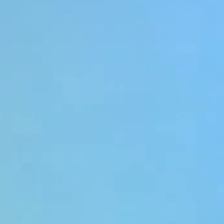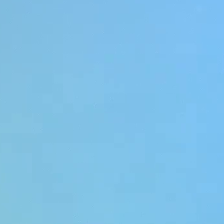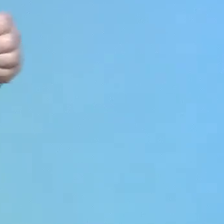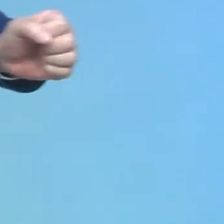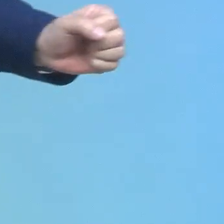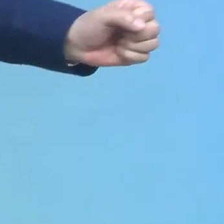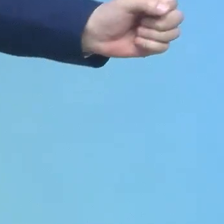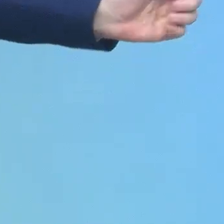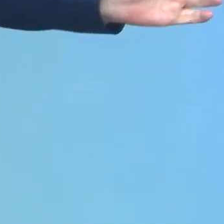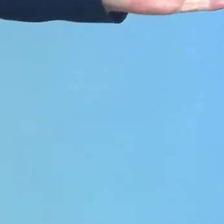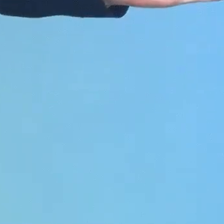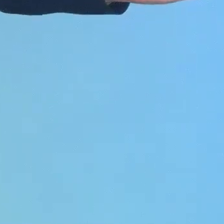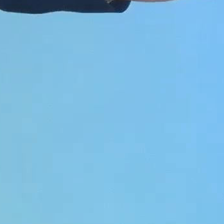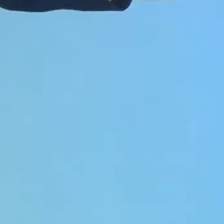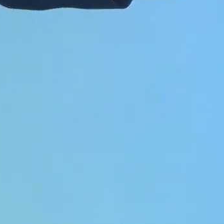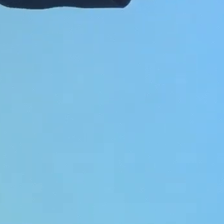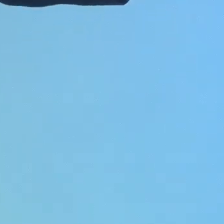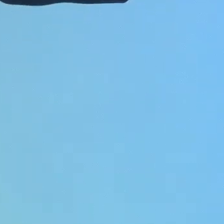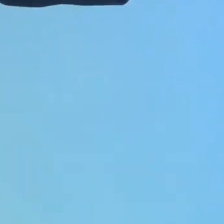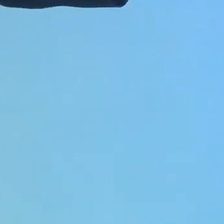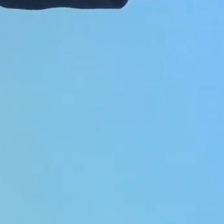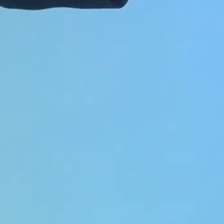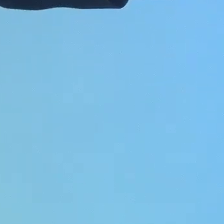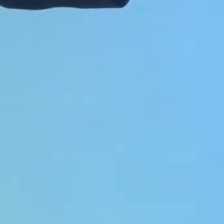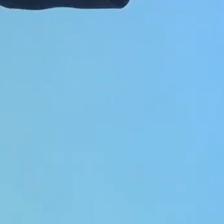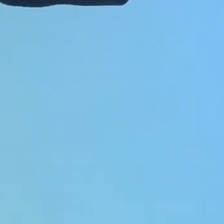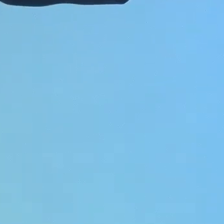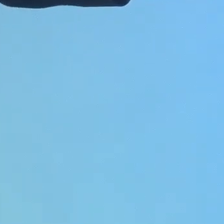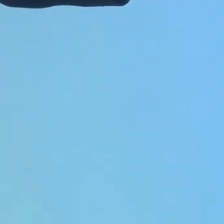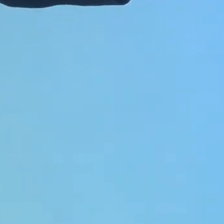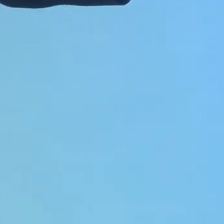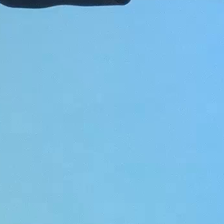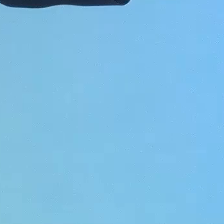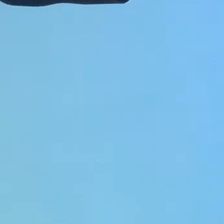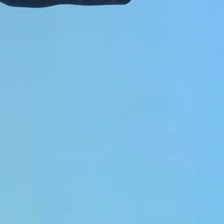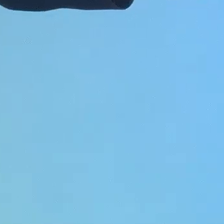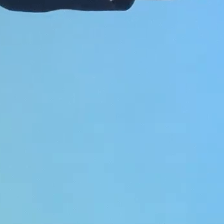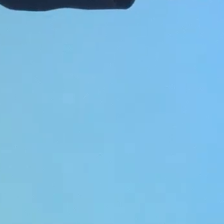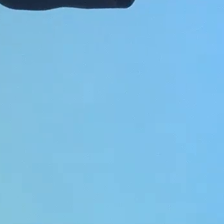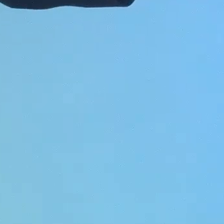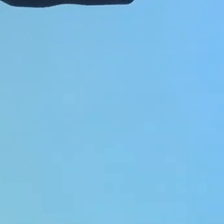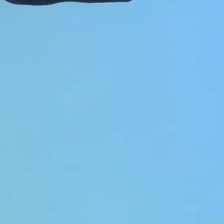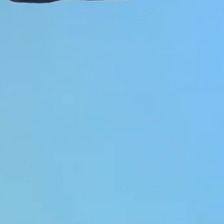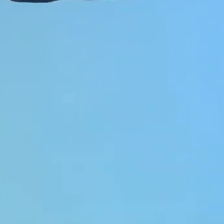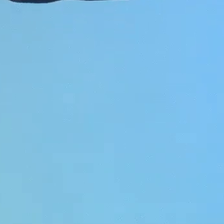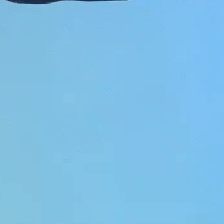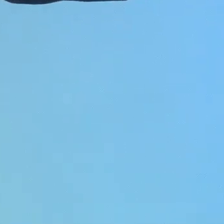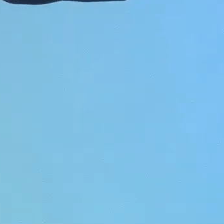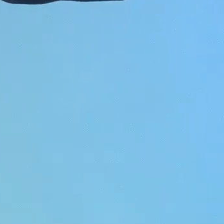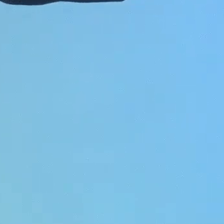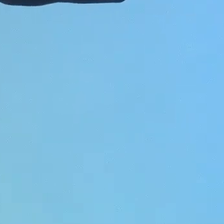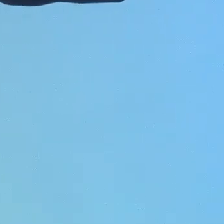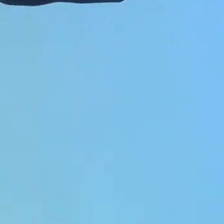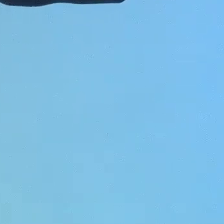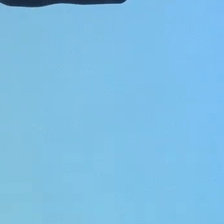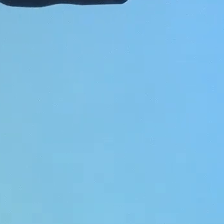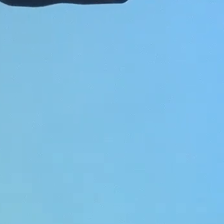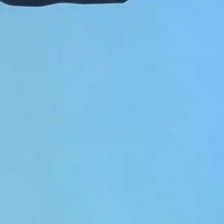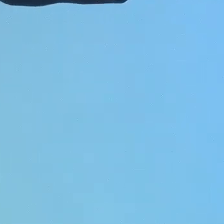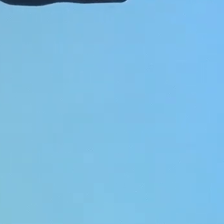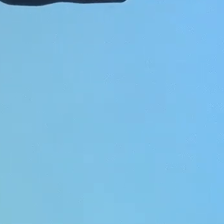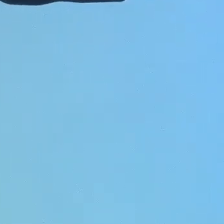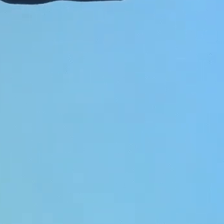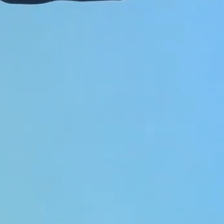주시옵소서. 길이요 진리요 생명 되시는 우리 주 예수 그리스도의 은혜와 아버지 하나님의 그